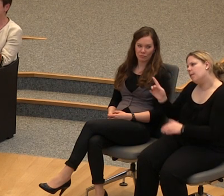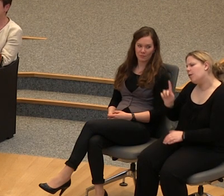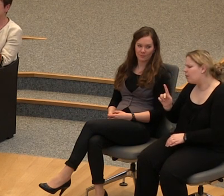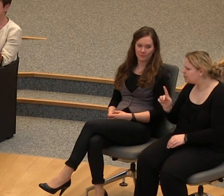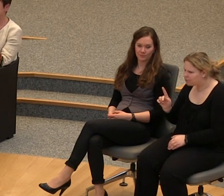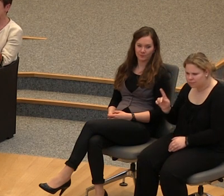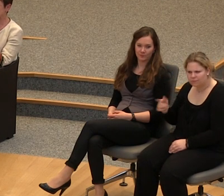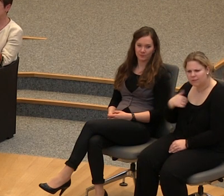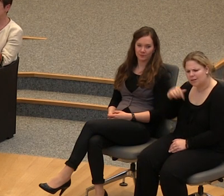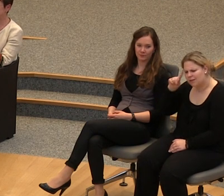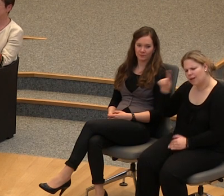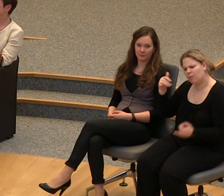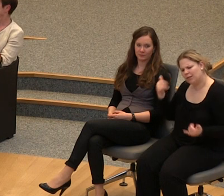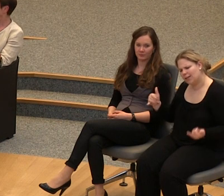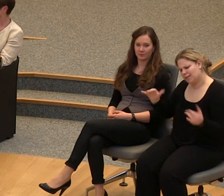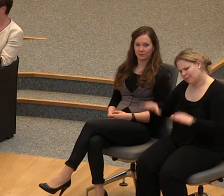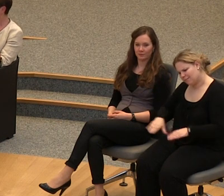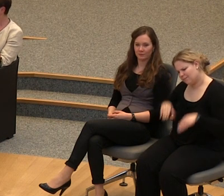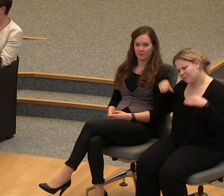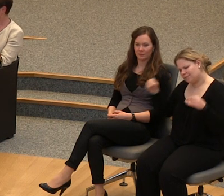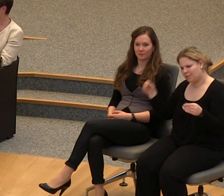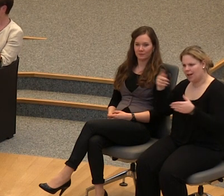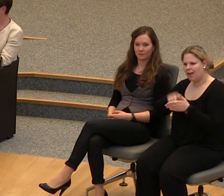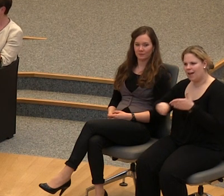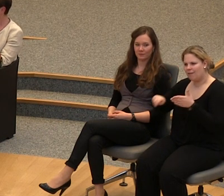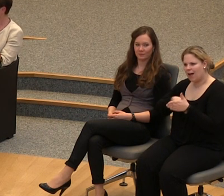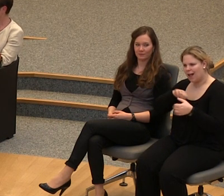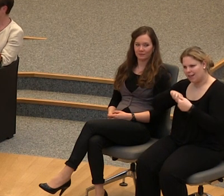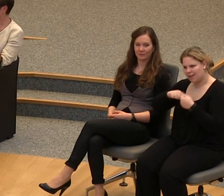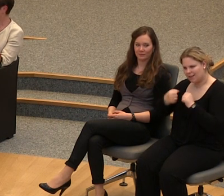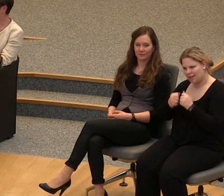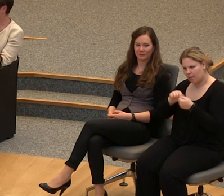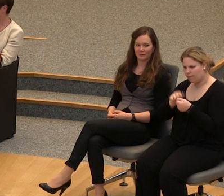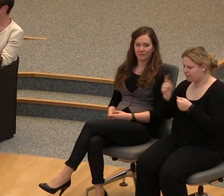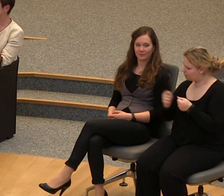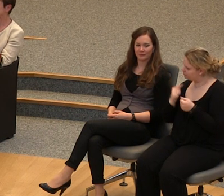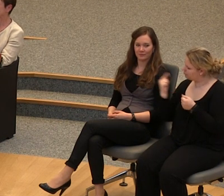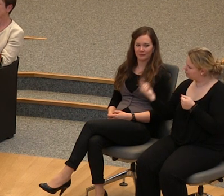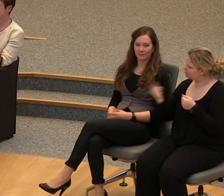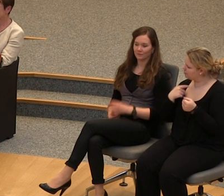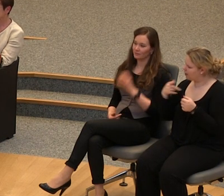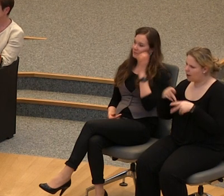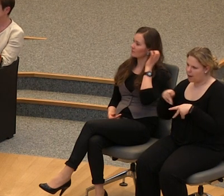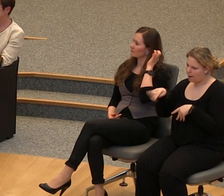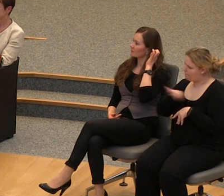dem anstehenden Wahlkampf unsere Partei, aber auch alle anderen Parteien